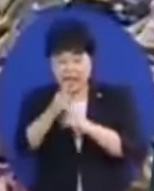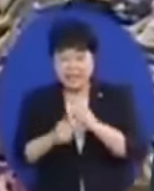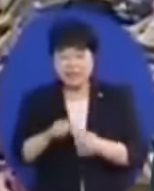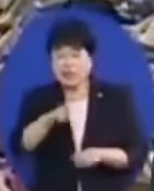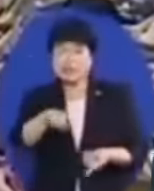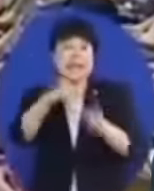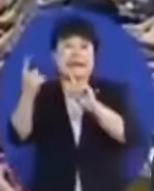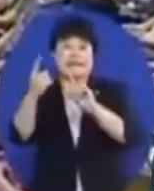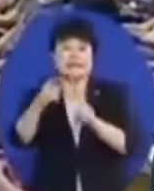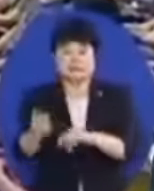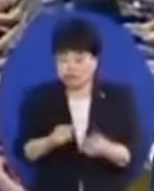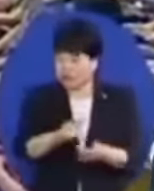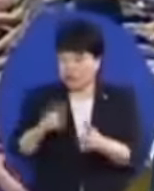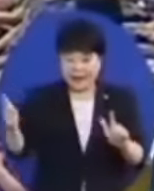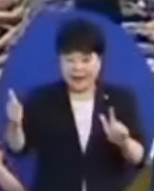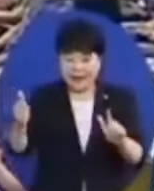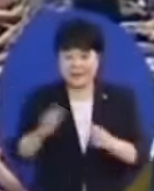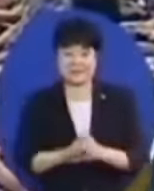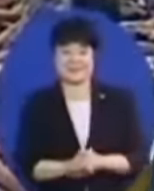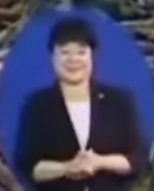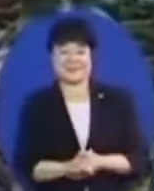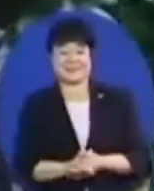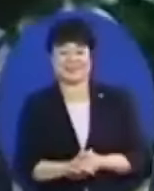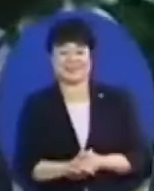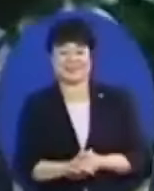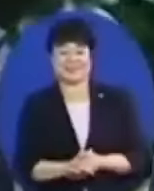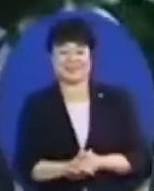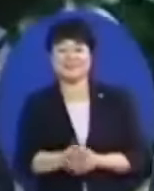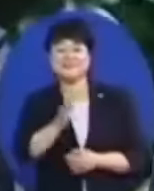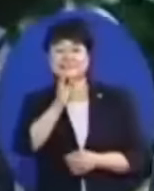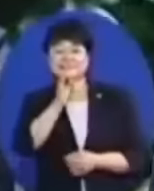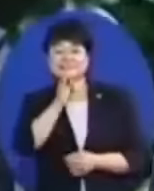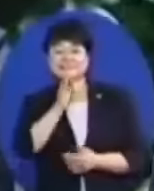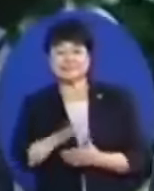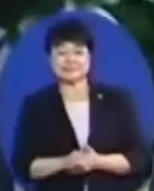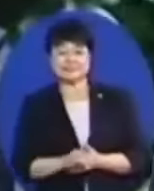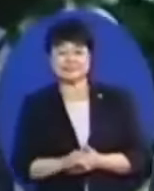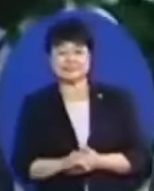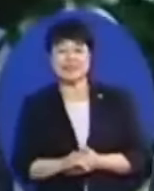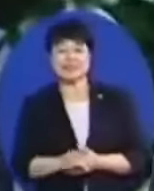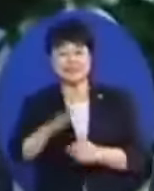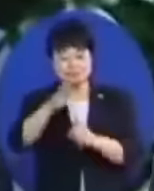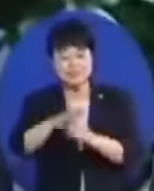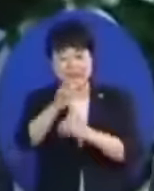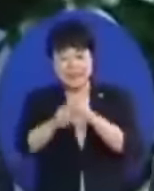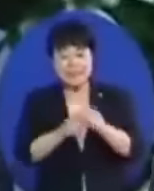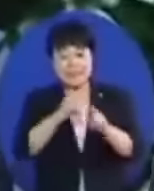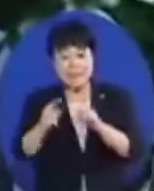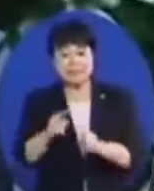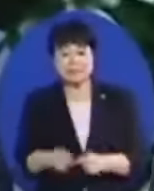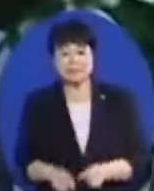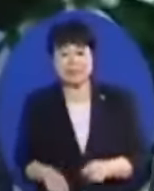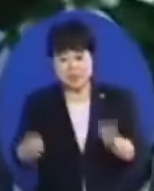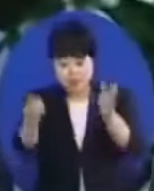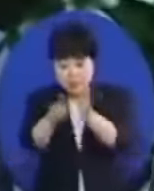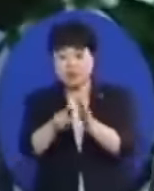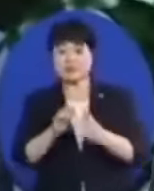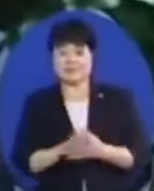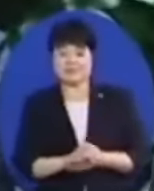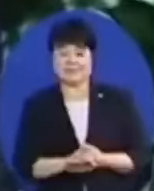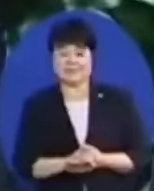산다, 죽지 않는다. 그런데 이 소년은 하나님의 말씀을 받아들이고